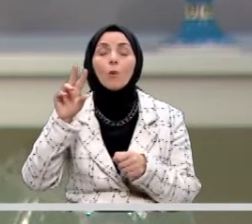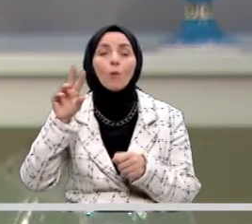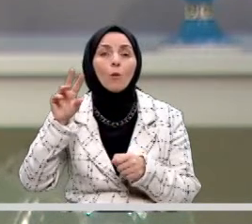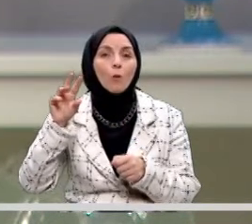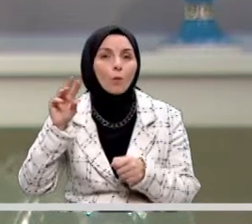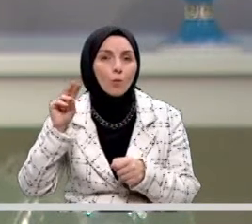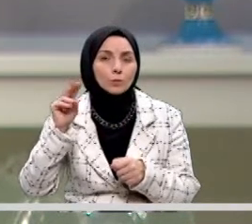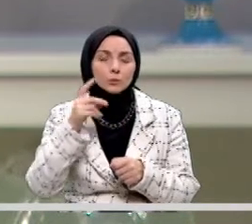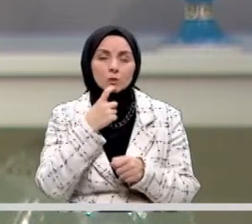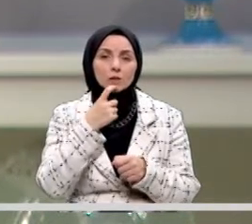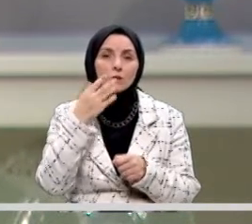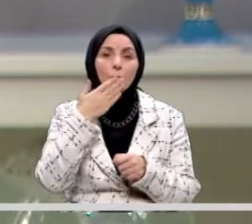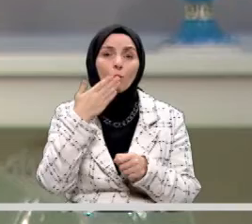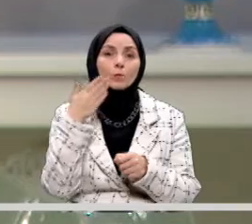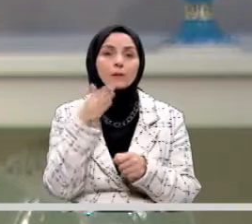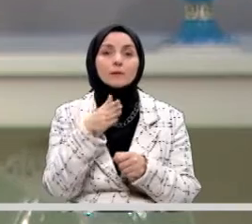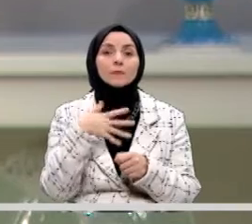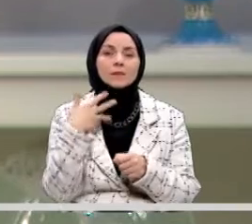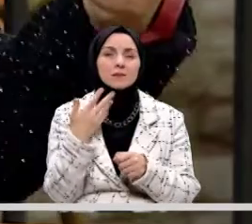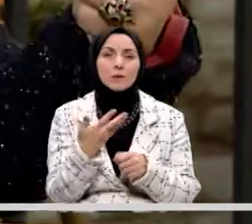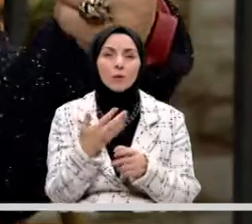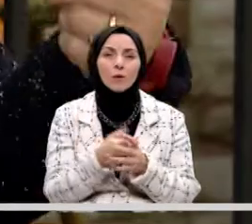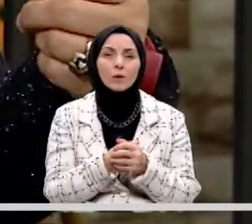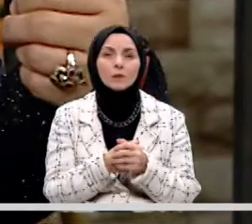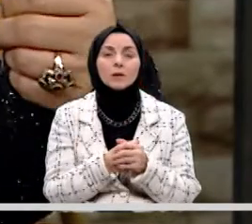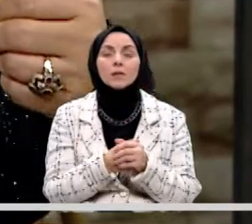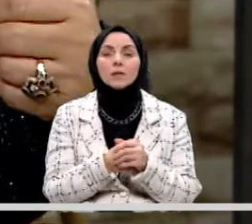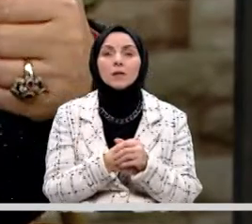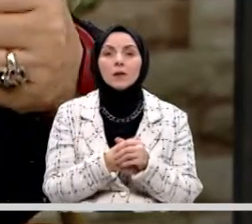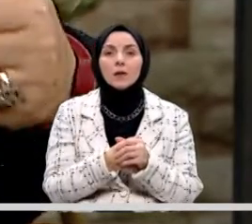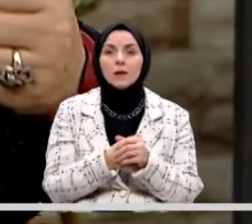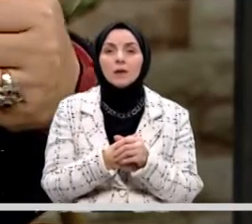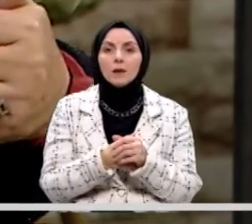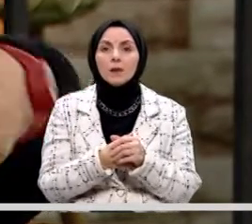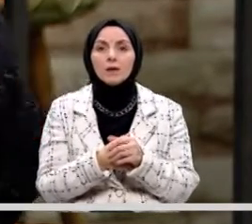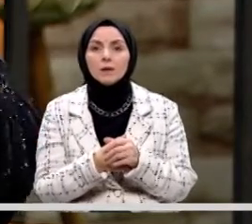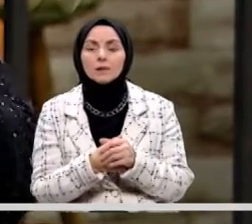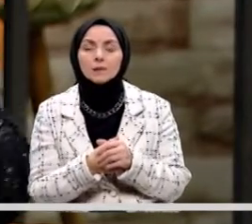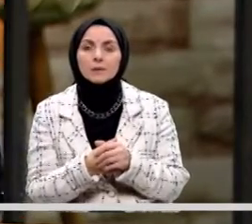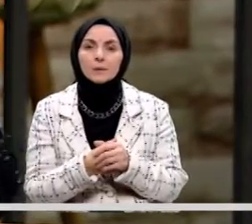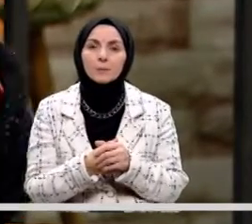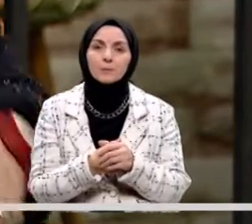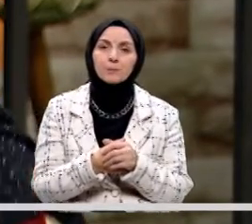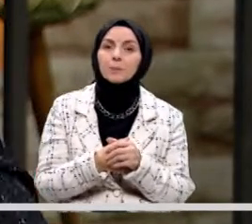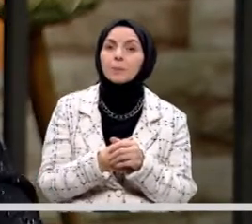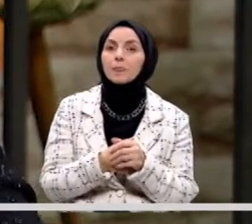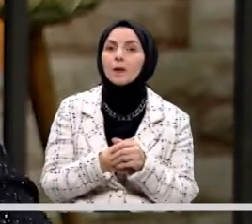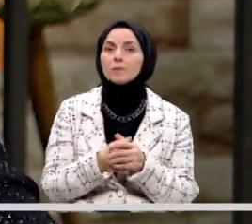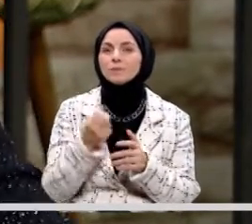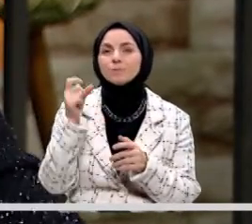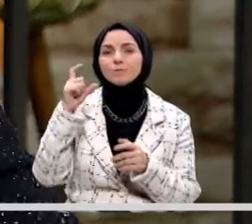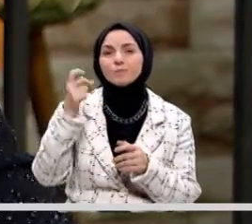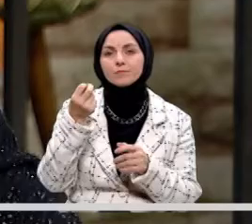bu şekilde oldu daha önce her şeyi düzenli yapıyorken Şimdi her şeyi bıraktı demek Dolayısıyla deminden mi diye sordu Hayır onunla alakalı diye salgınla ilgili bir